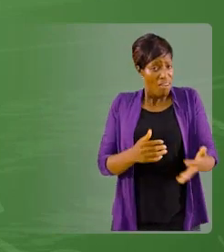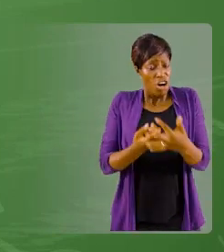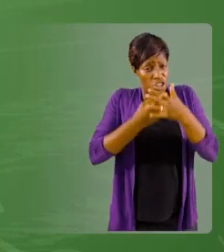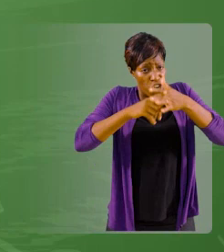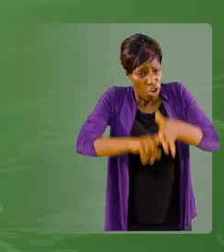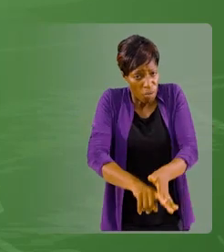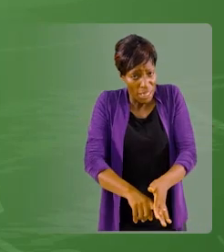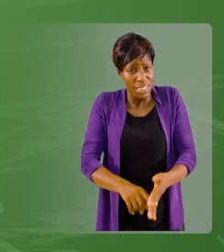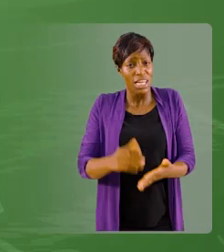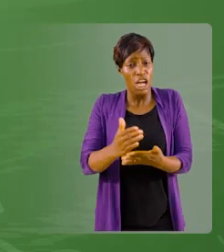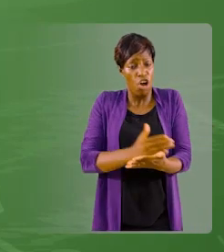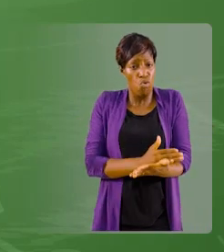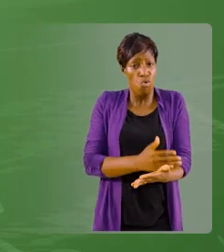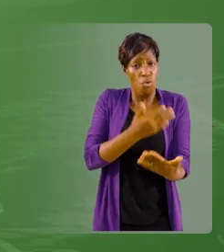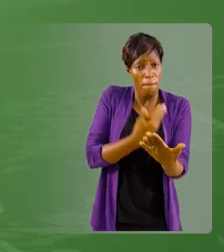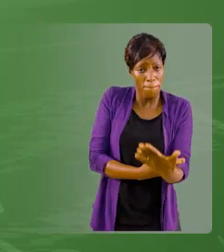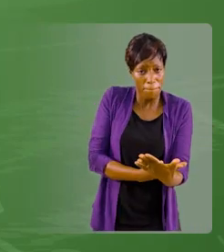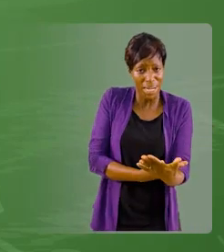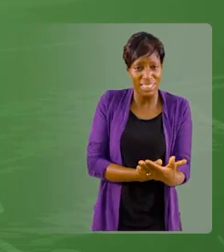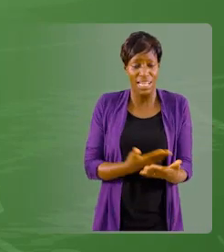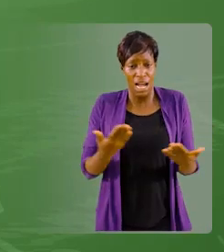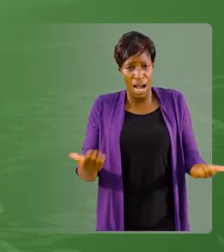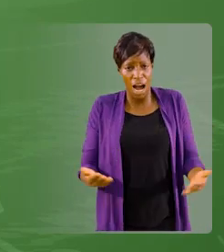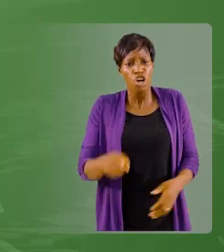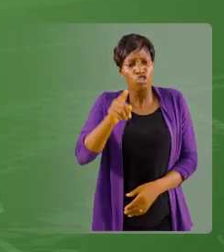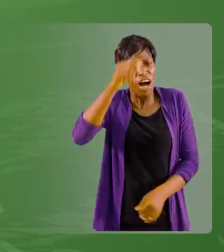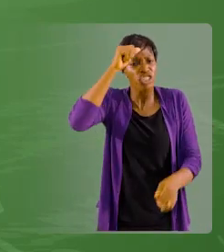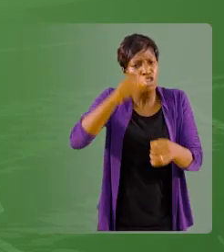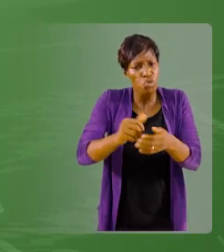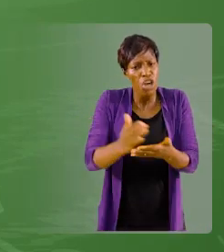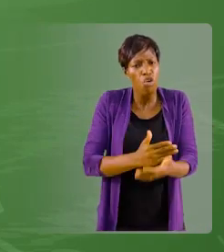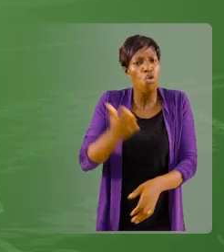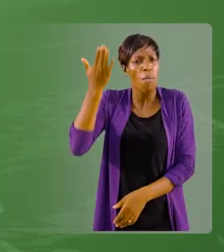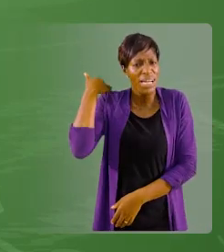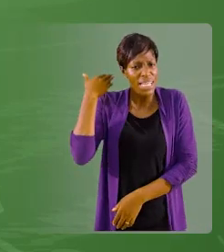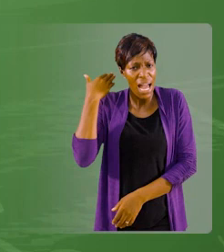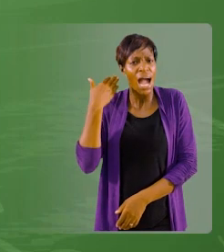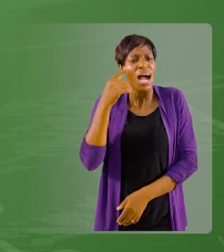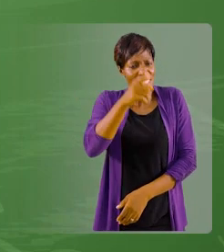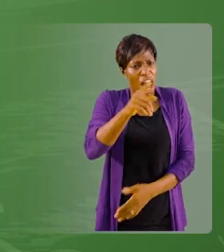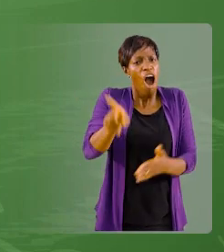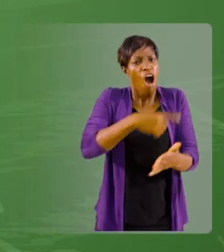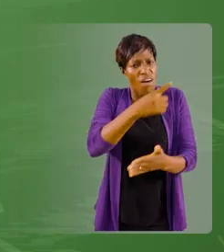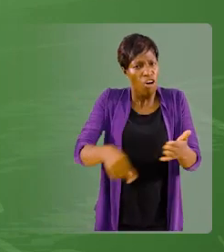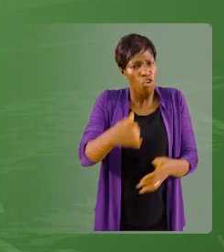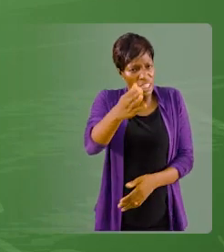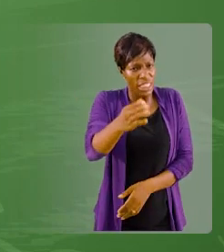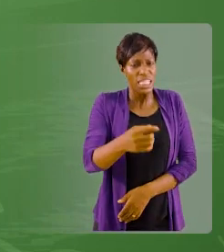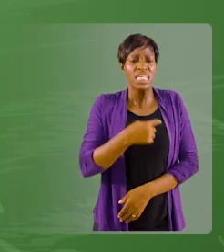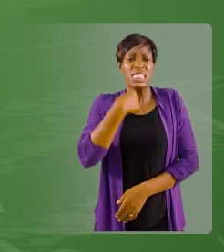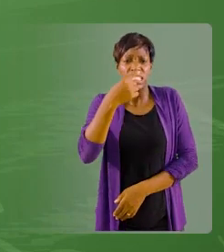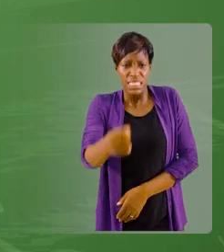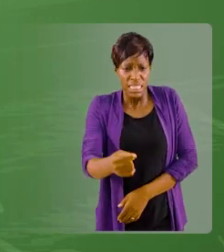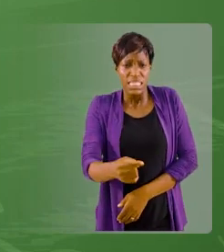ce matin, nous allons faire un rappel. Cite les unités de mesure d'air